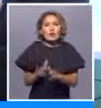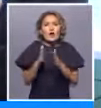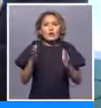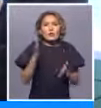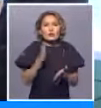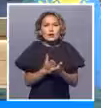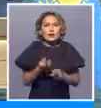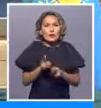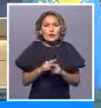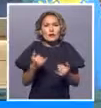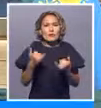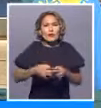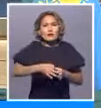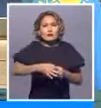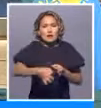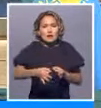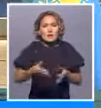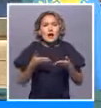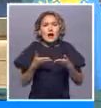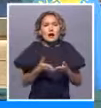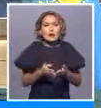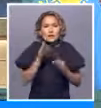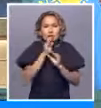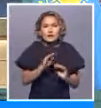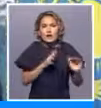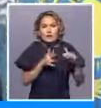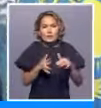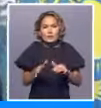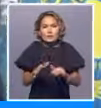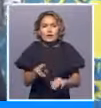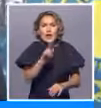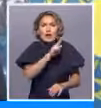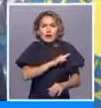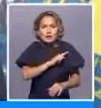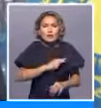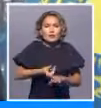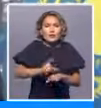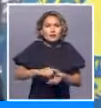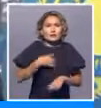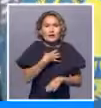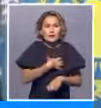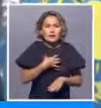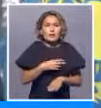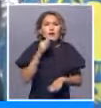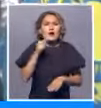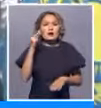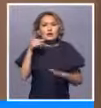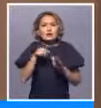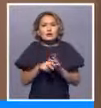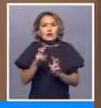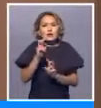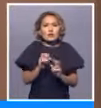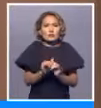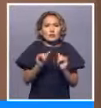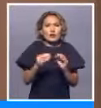порт орналасқан Цзянсу көрші елдегі логистикасы мықты дамыған аймақ. Бұл провинция Қытайдың ішкі жалпы өнімінің 10% беріп